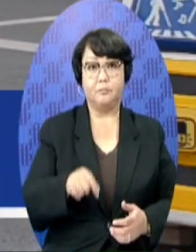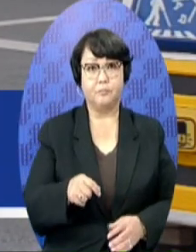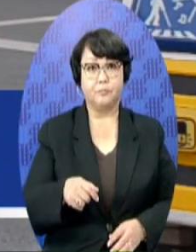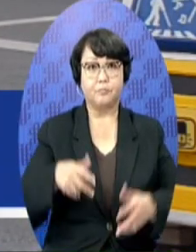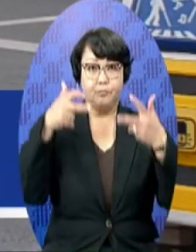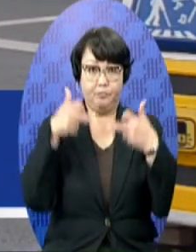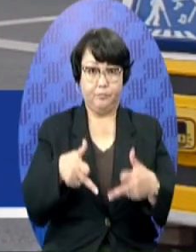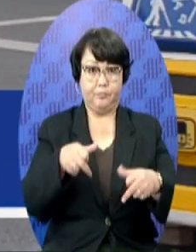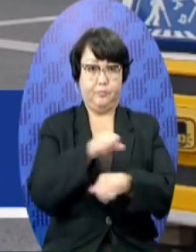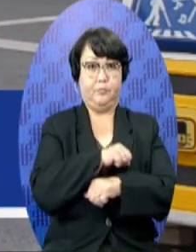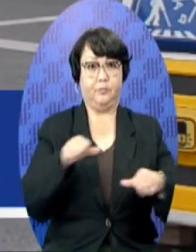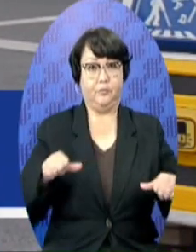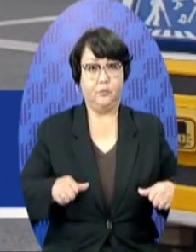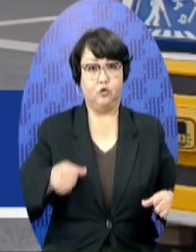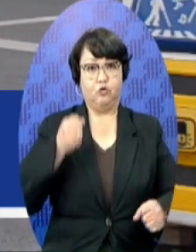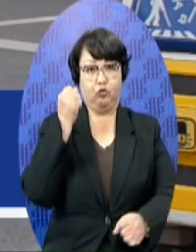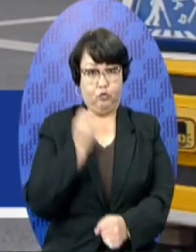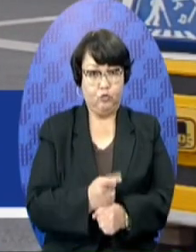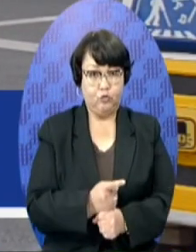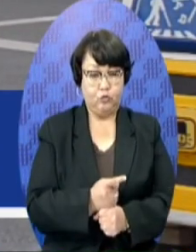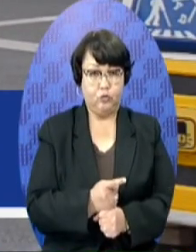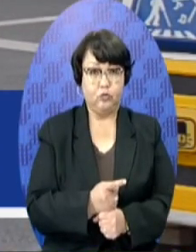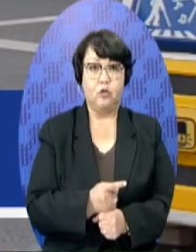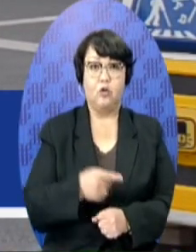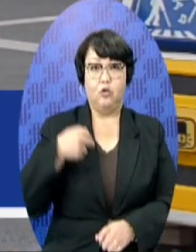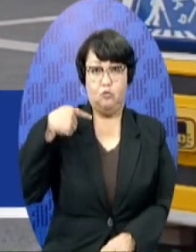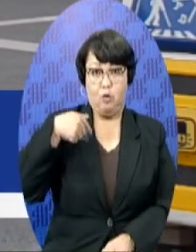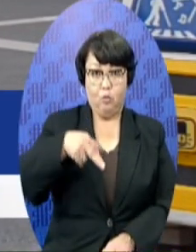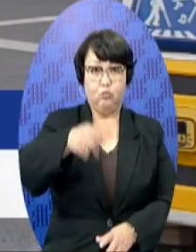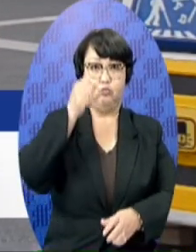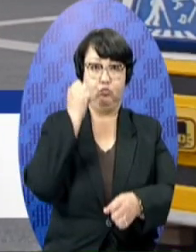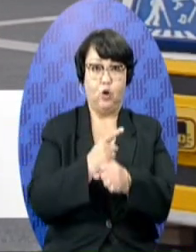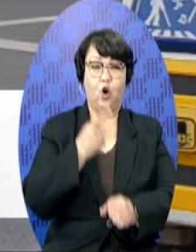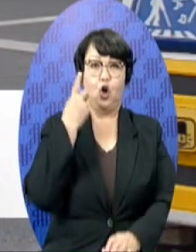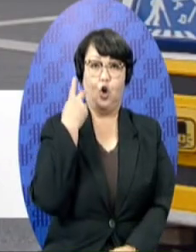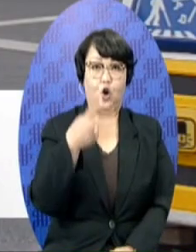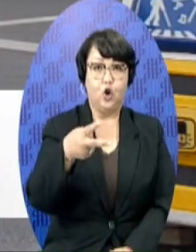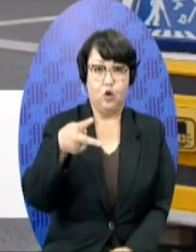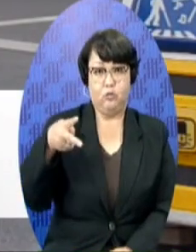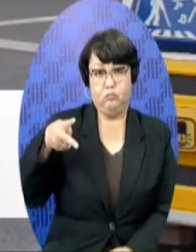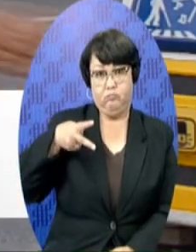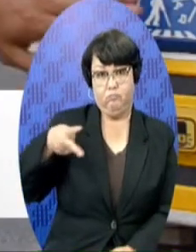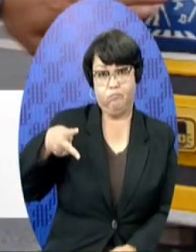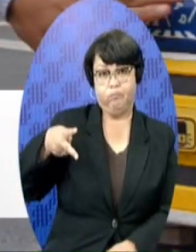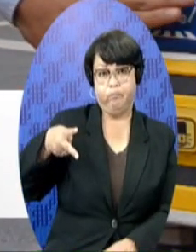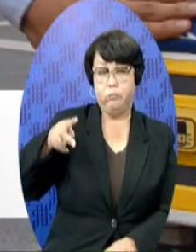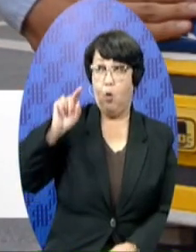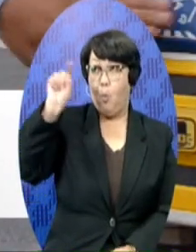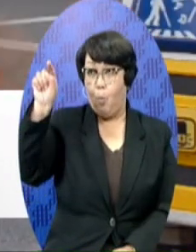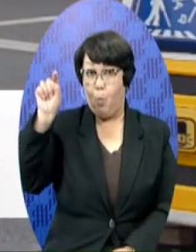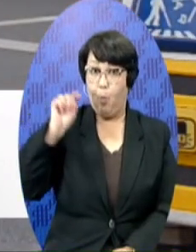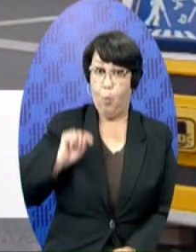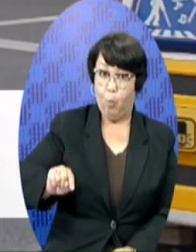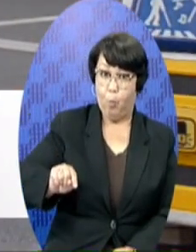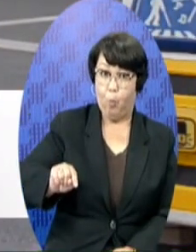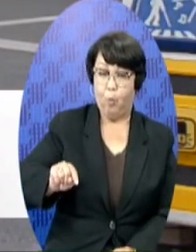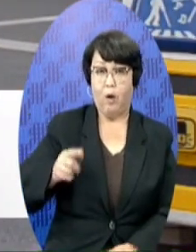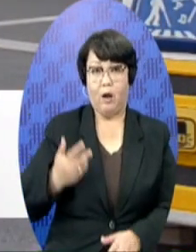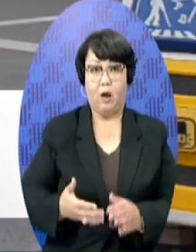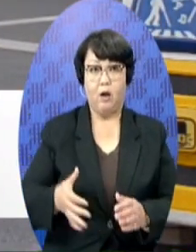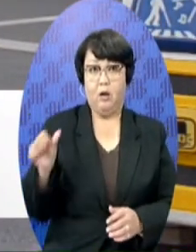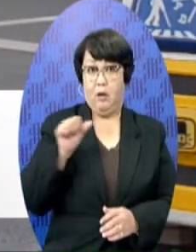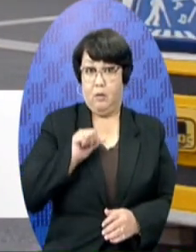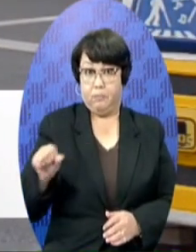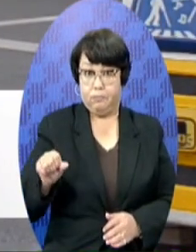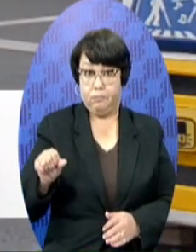хөгжлийн бэрхшээлтэй эрдэд зориулсан. За мөн одоо явган зорчид зориулсан ийм хоёр ийм сонголттой. За одоо ингээд энэхүү дарж